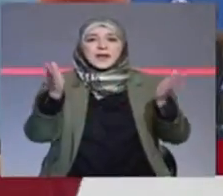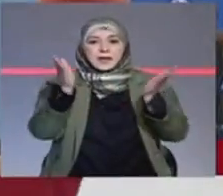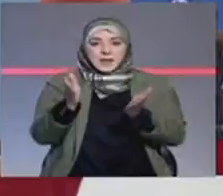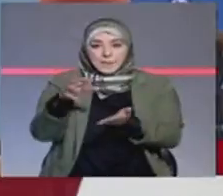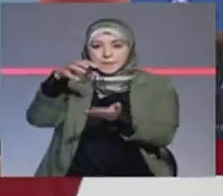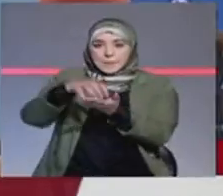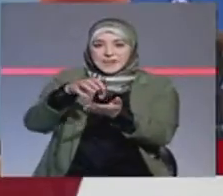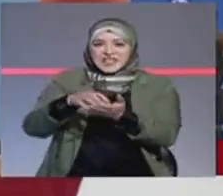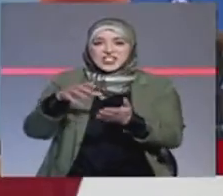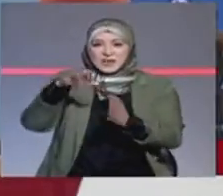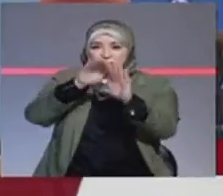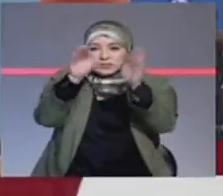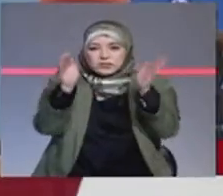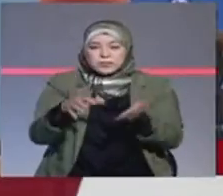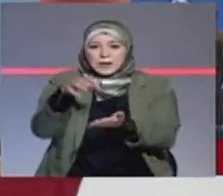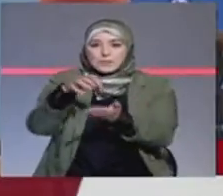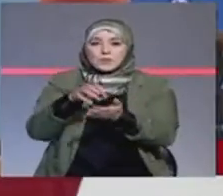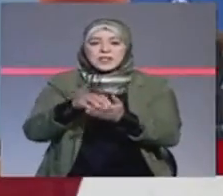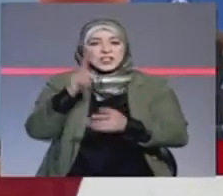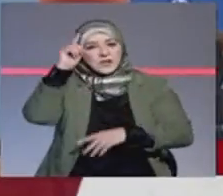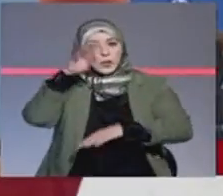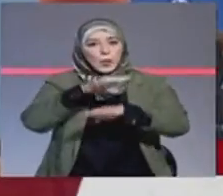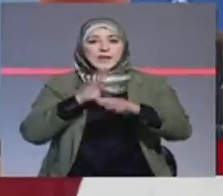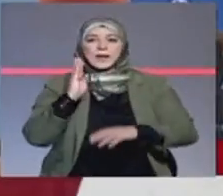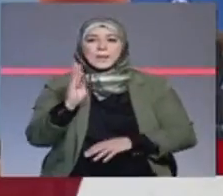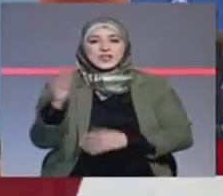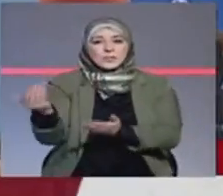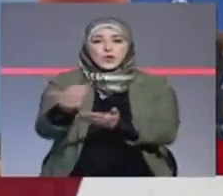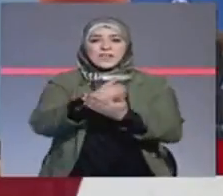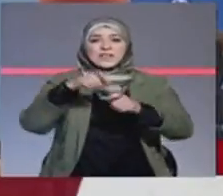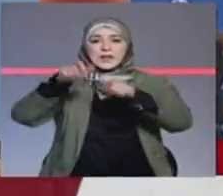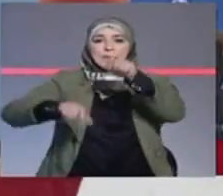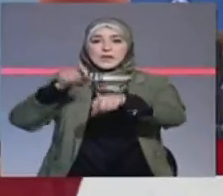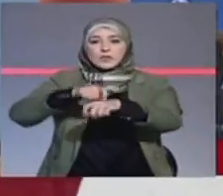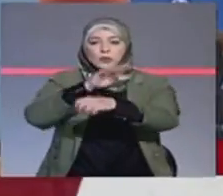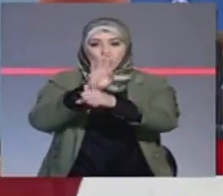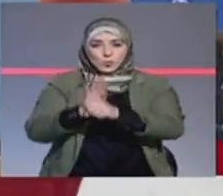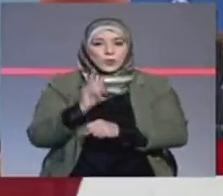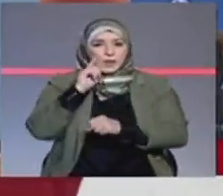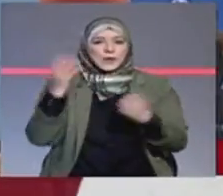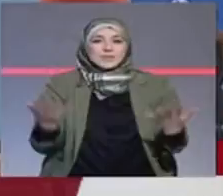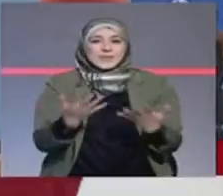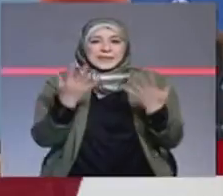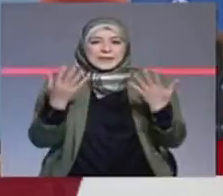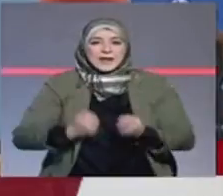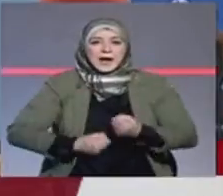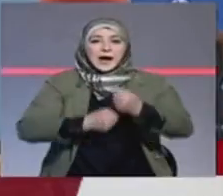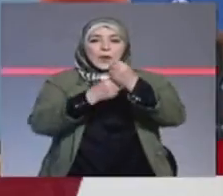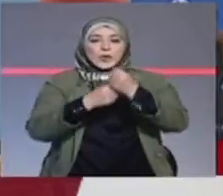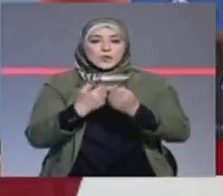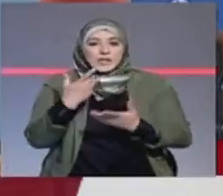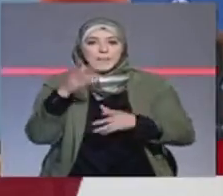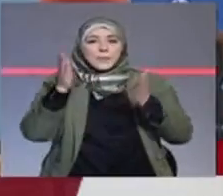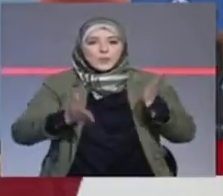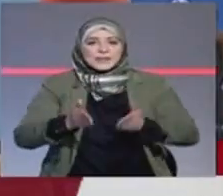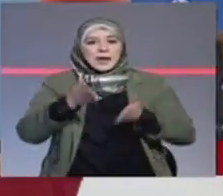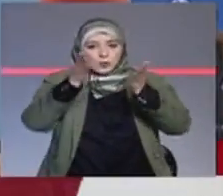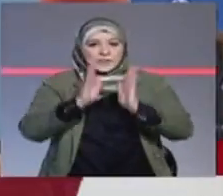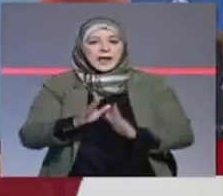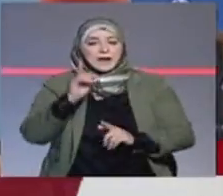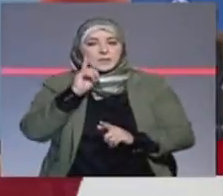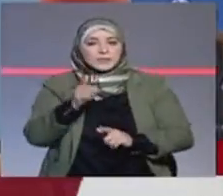ميداني في ولاية باجة للتكفل بالمرضى والتخفيف الضغط على المستشفى. اقتنينا